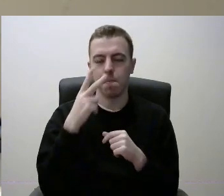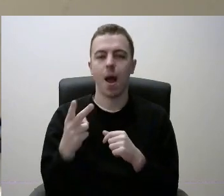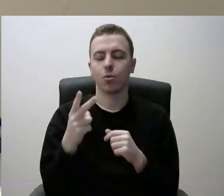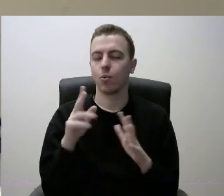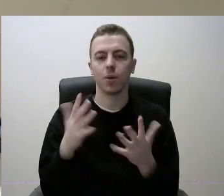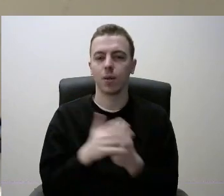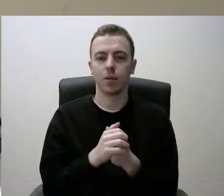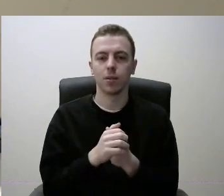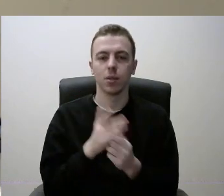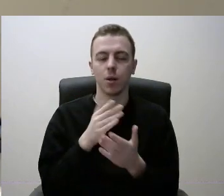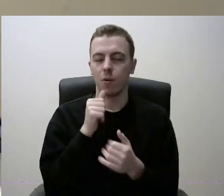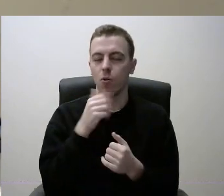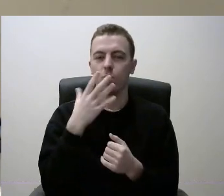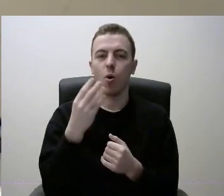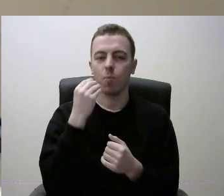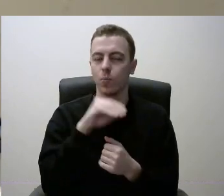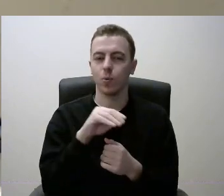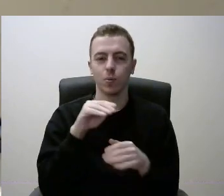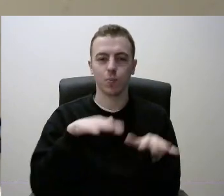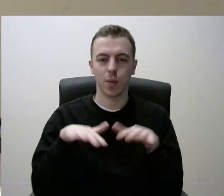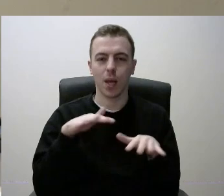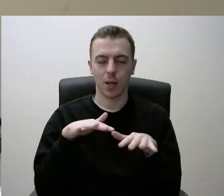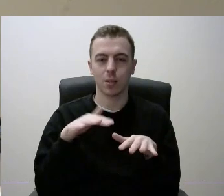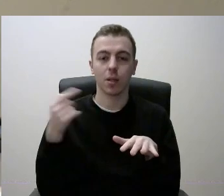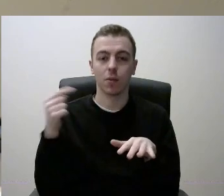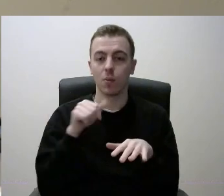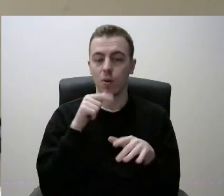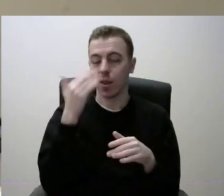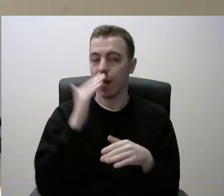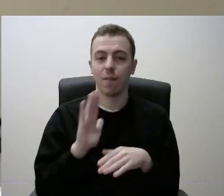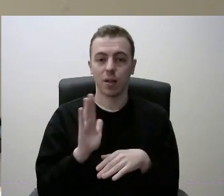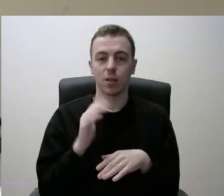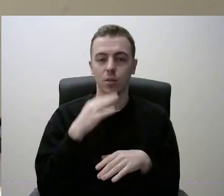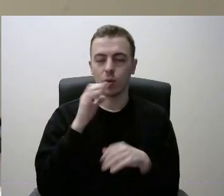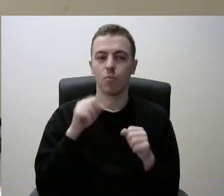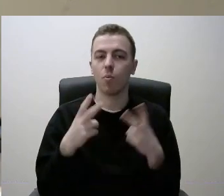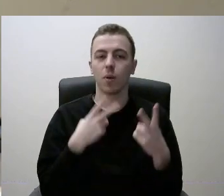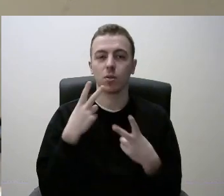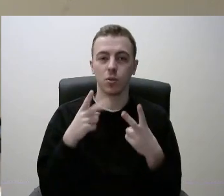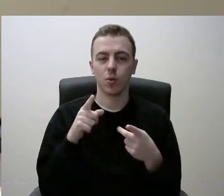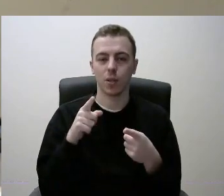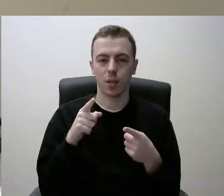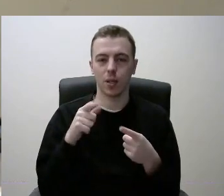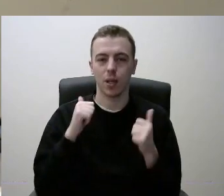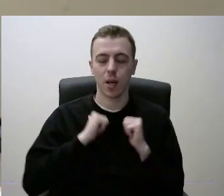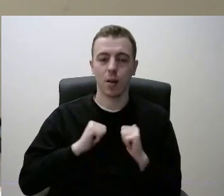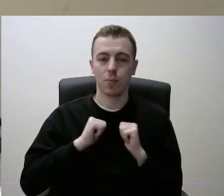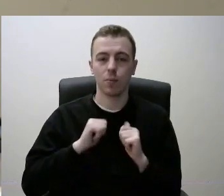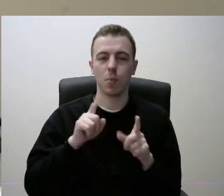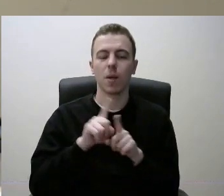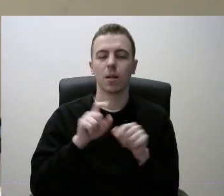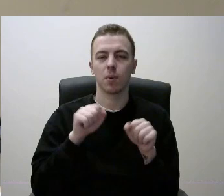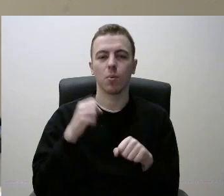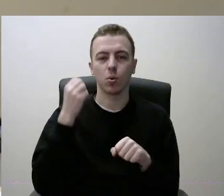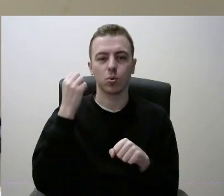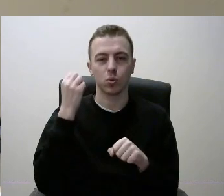jūsų nuostabų miestą ne vasaros metu, kai jis yra, sakau, galima džiaugtis jo ramumu, bet galima taip pat suprasti, kad na,